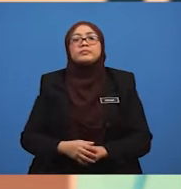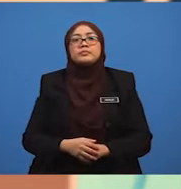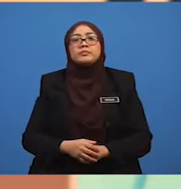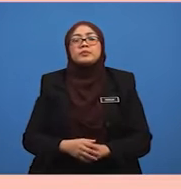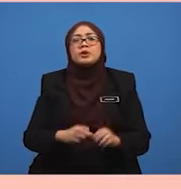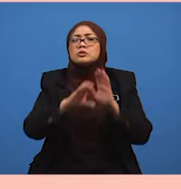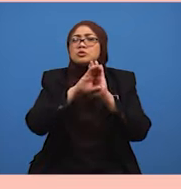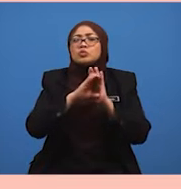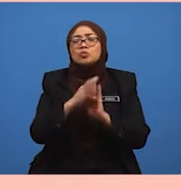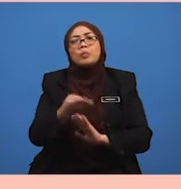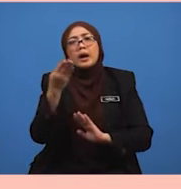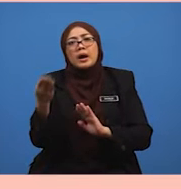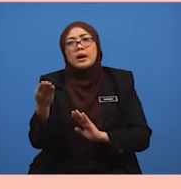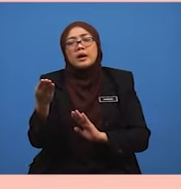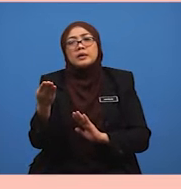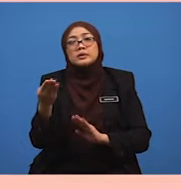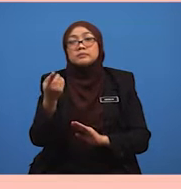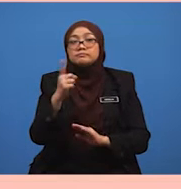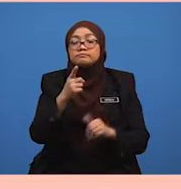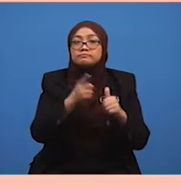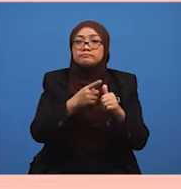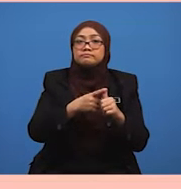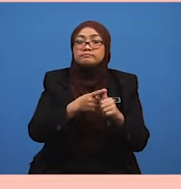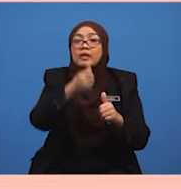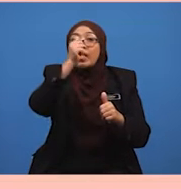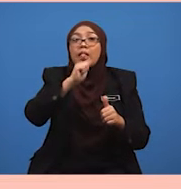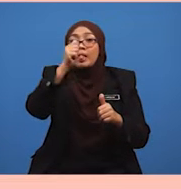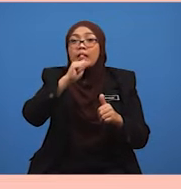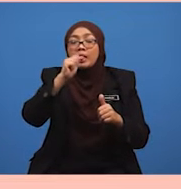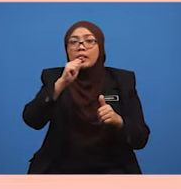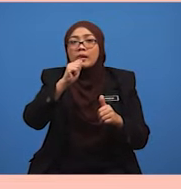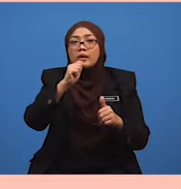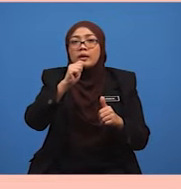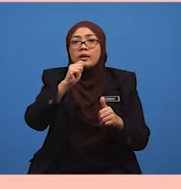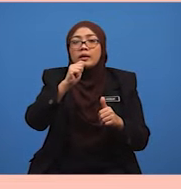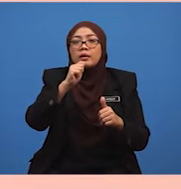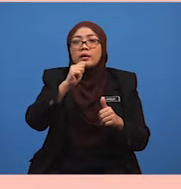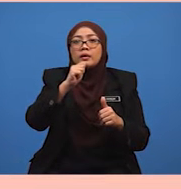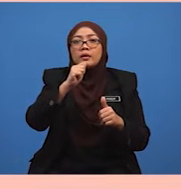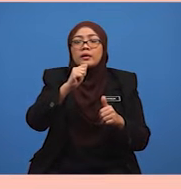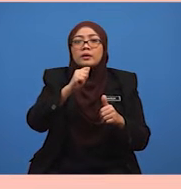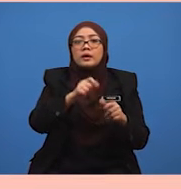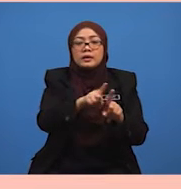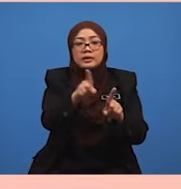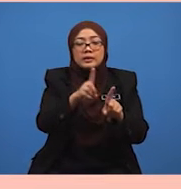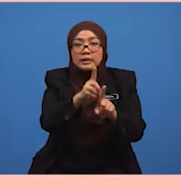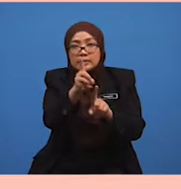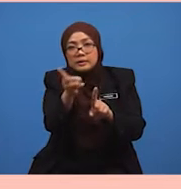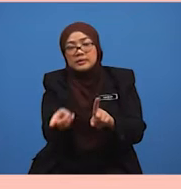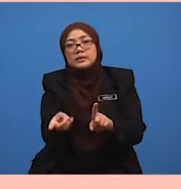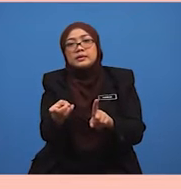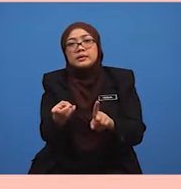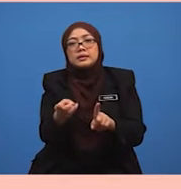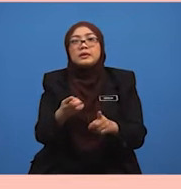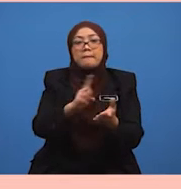berikut. Batang aiskrim, lidi, penutup botol, jangka